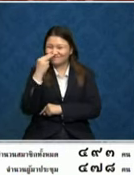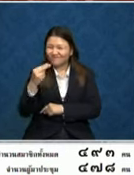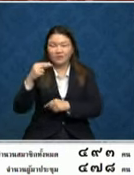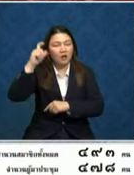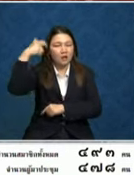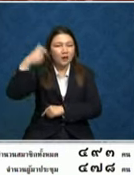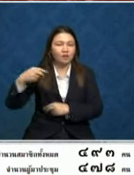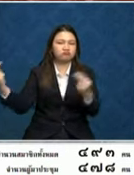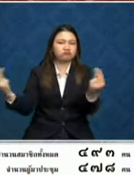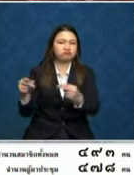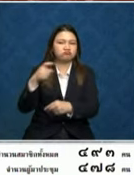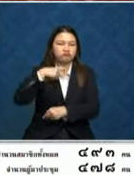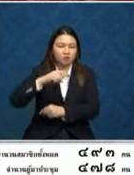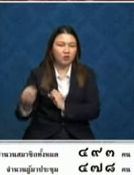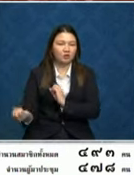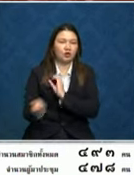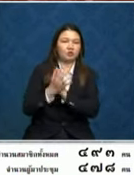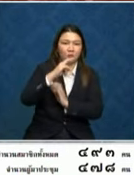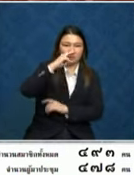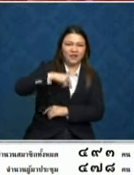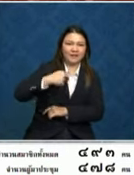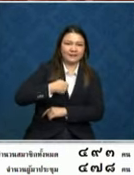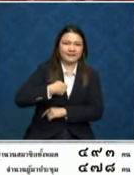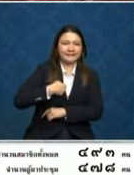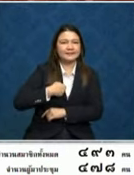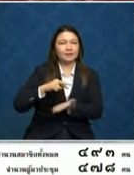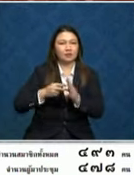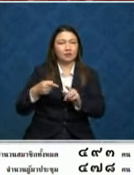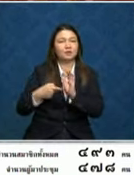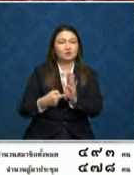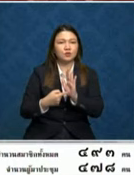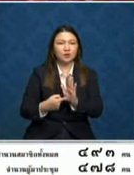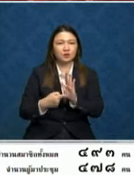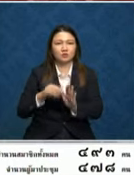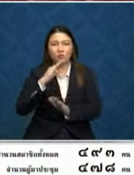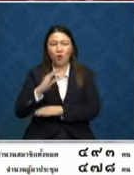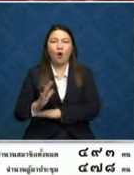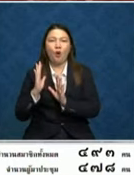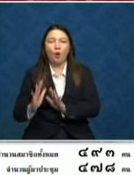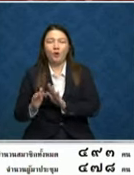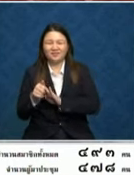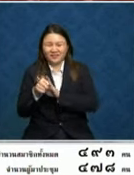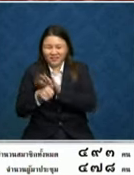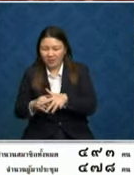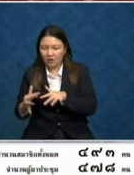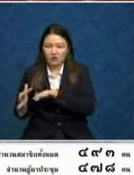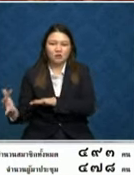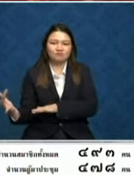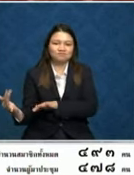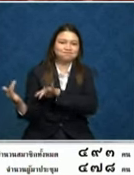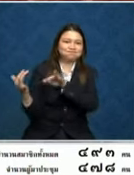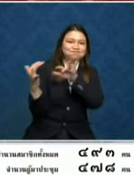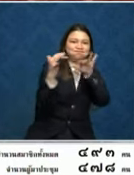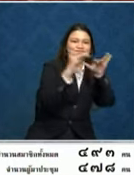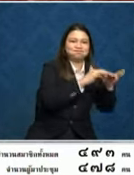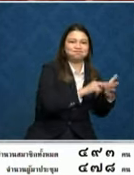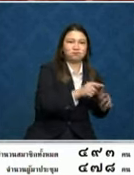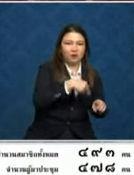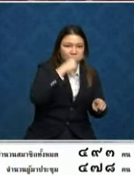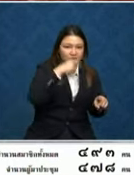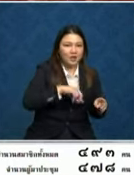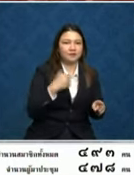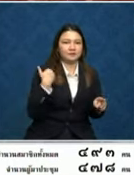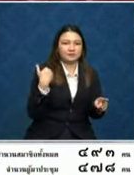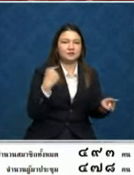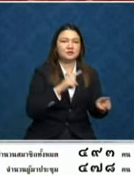ส่งผลกระทบโดยตรงต่อประเทศไทยค่ะอย่างการไหลทะลักเข้ามาของกลุ่มผู้ลี้ภัยนะคะหรือแม้กระทั่งแรงงานข้ามชาตินะจากเมียนม